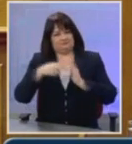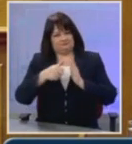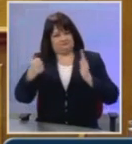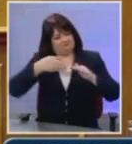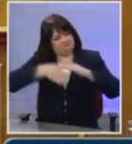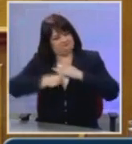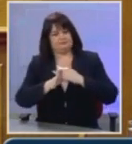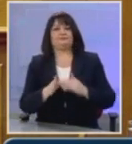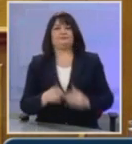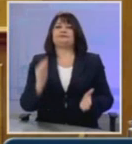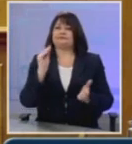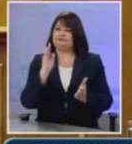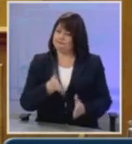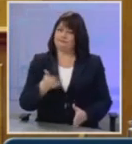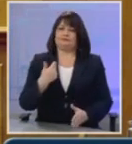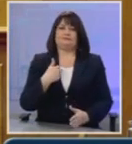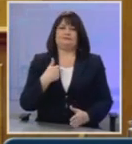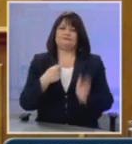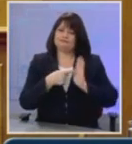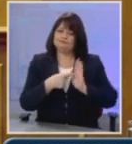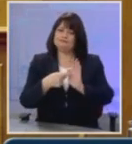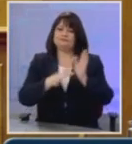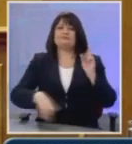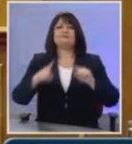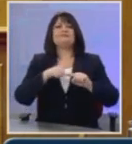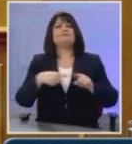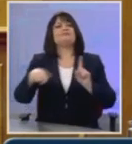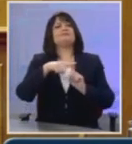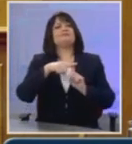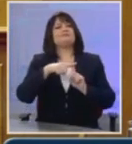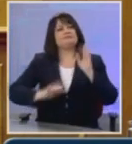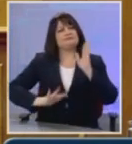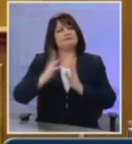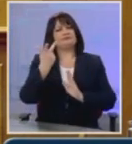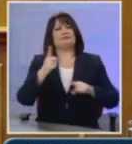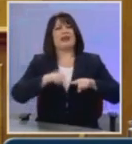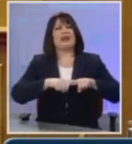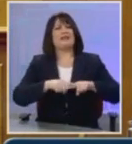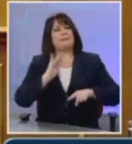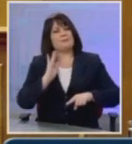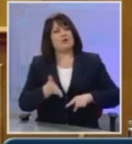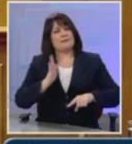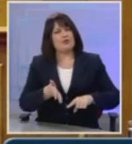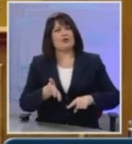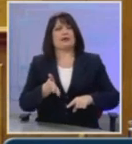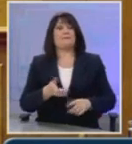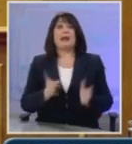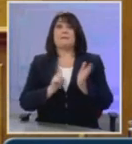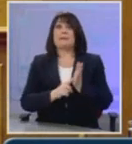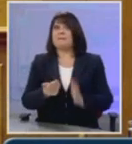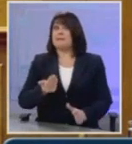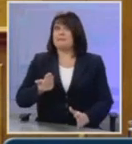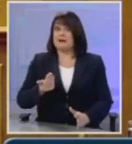2016. Μπορούμε να ξαναδείξουμε στον κόσμο τη θετική, τη δημιουργική πλευρά της πατρίδος μας. Αλλά